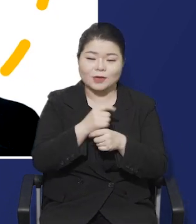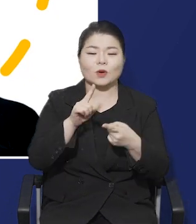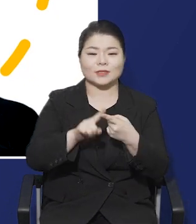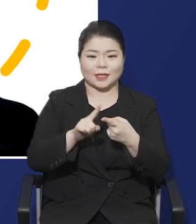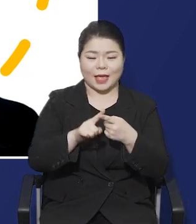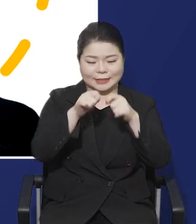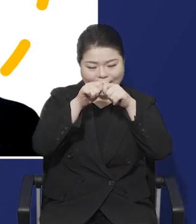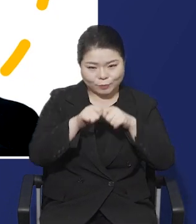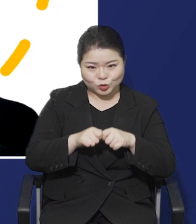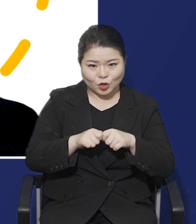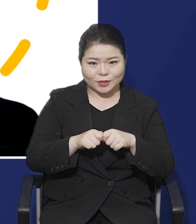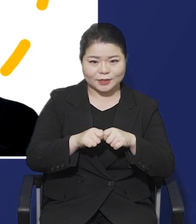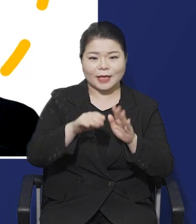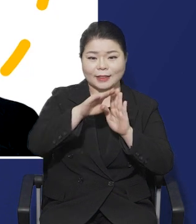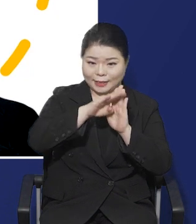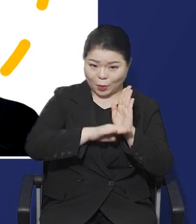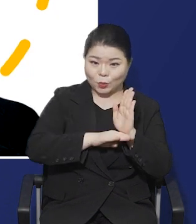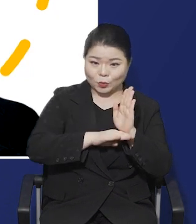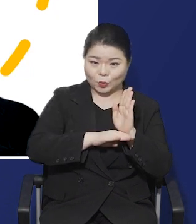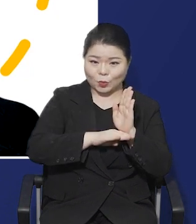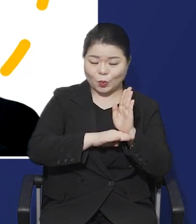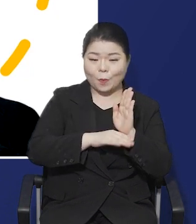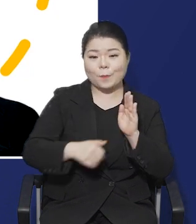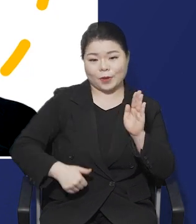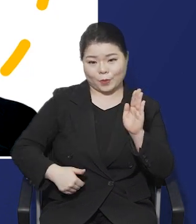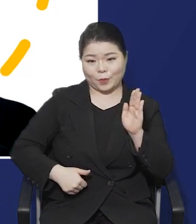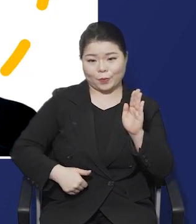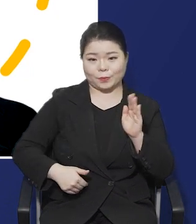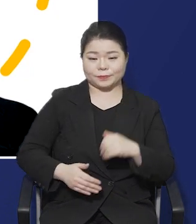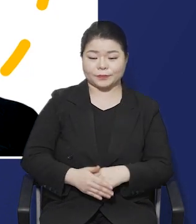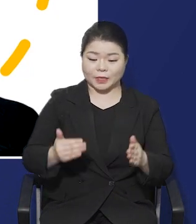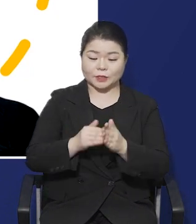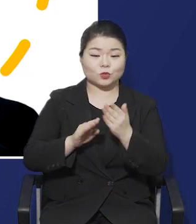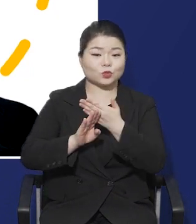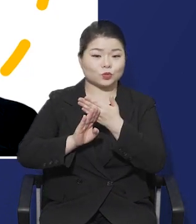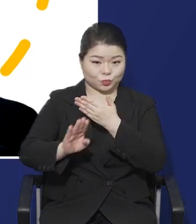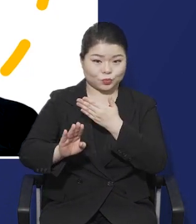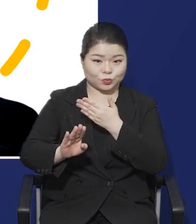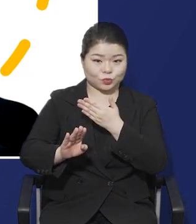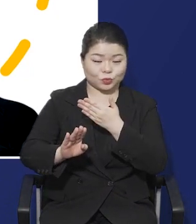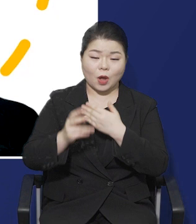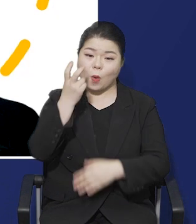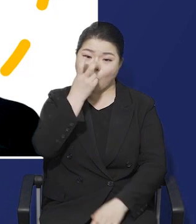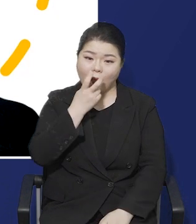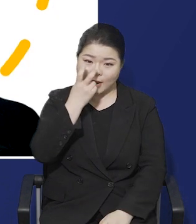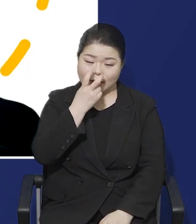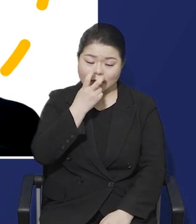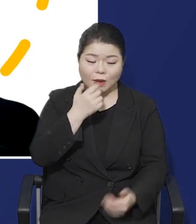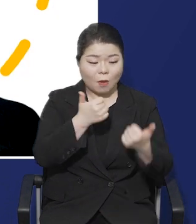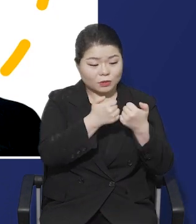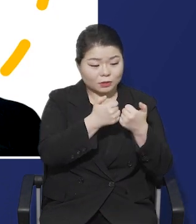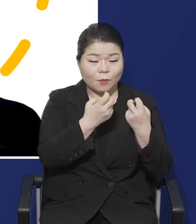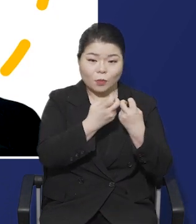대한 어떤 세부적인 그런 내용들도 필요하고, 그리고 끝난 이후에 사후 관리, 미팅을 어떻게